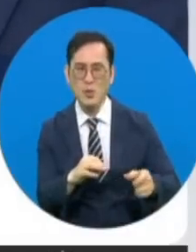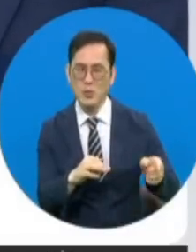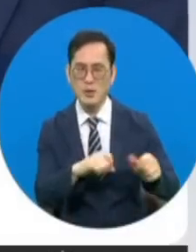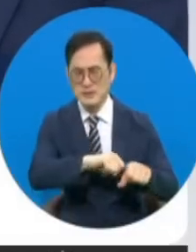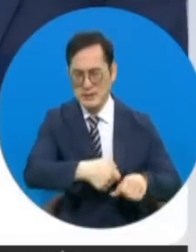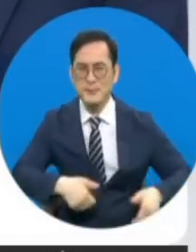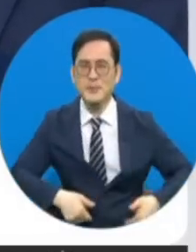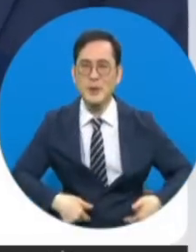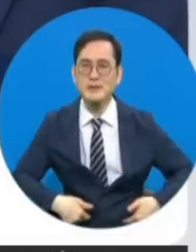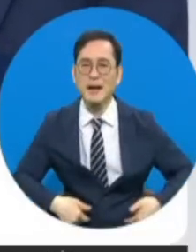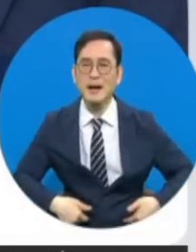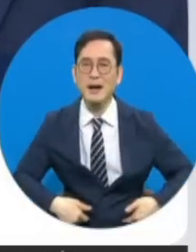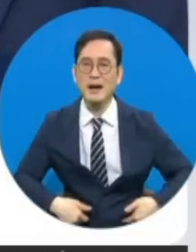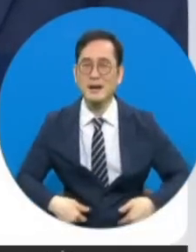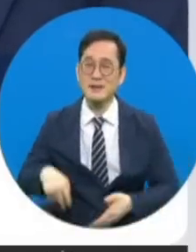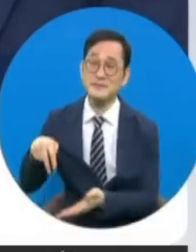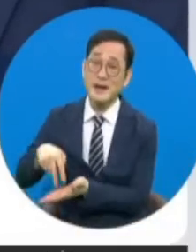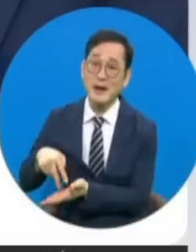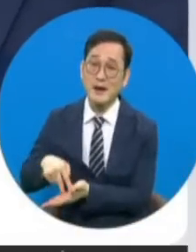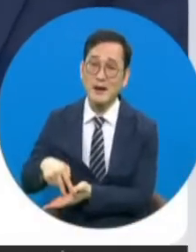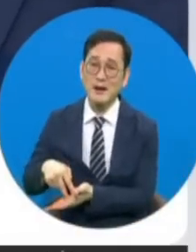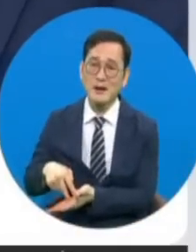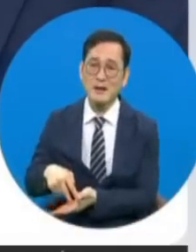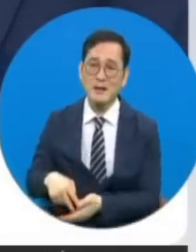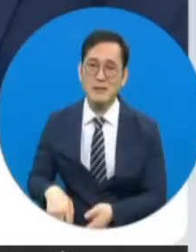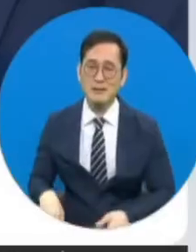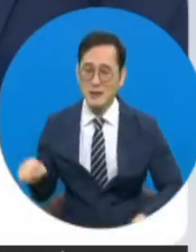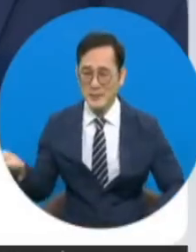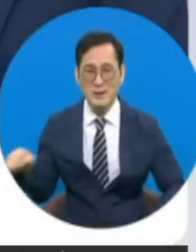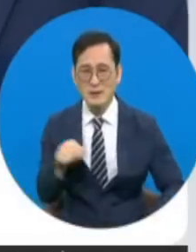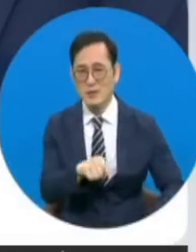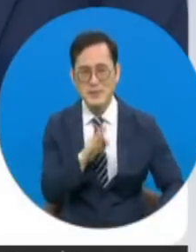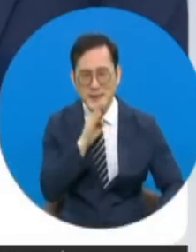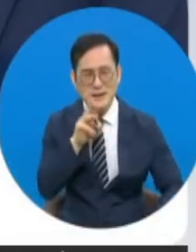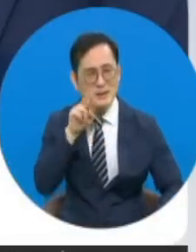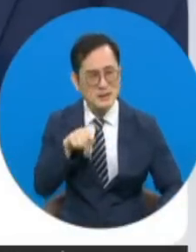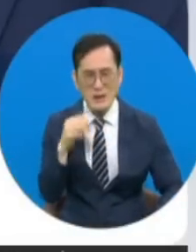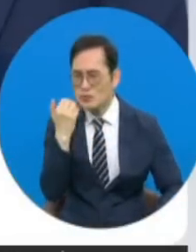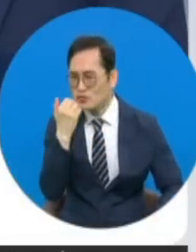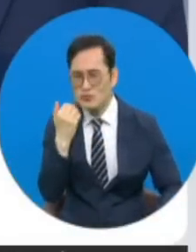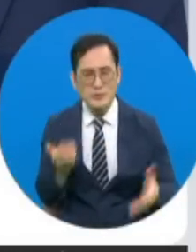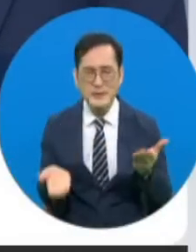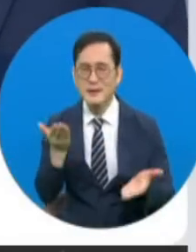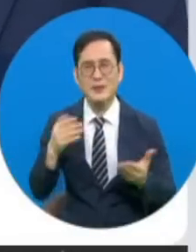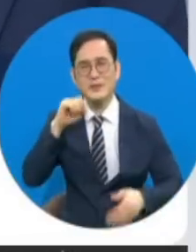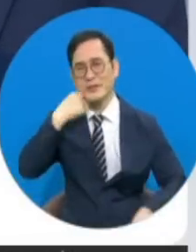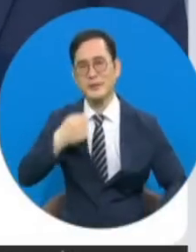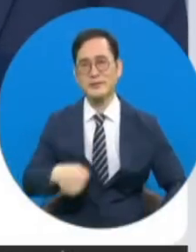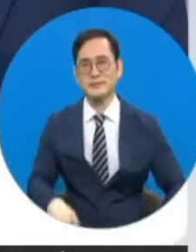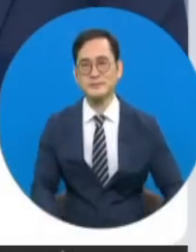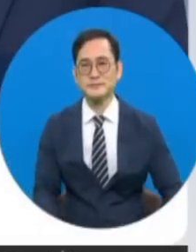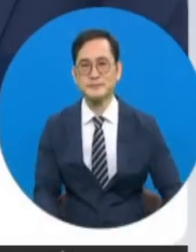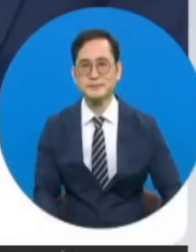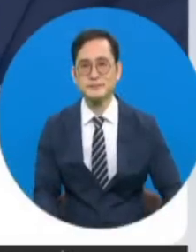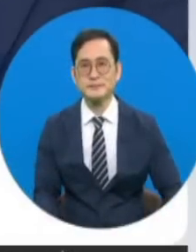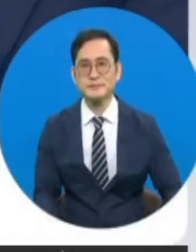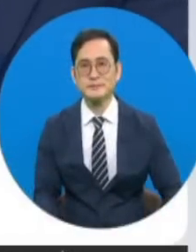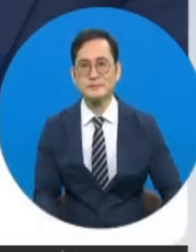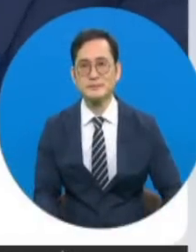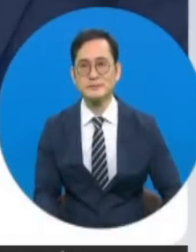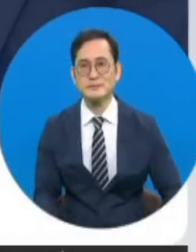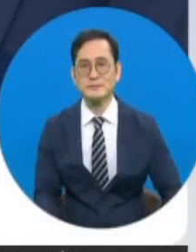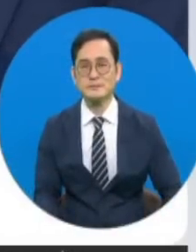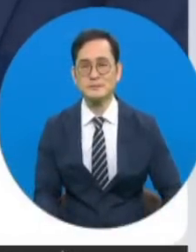많다 적다 이렇게 평가하기 좀 어려운 거 같습니다 그렇군요 사실 강의를 좀 명확하게 해야 되는데요 사실 그 의총장에서는